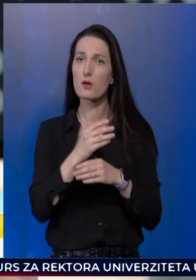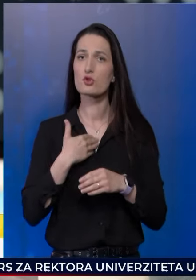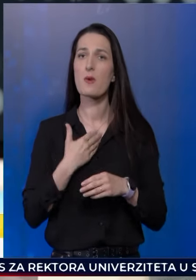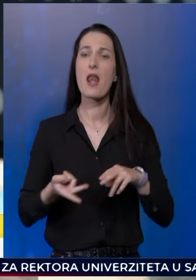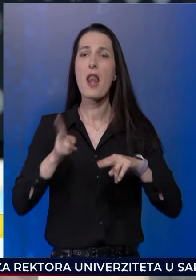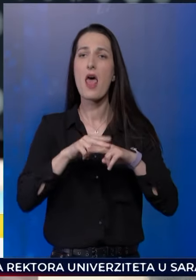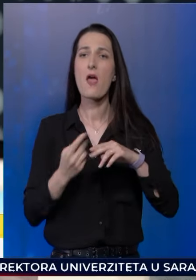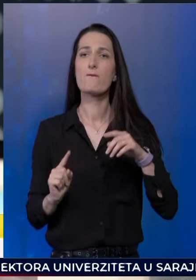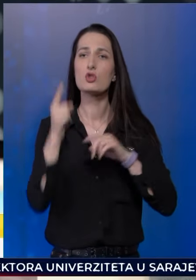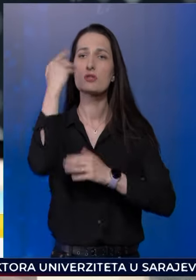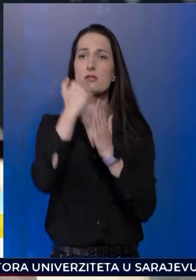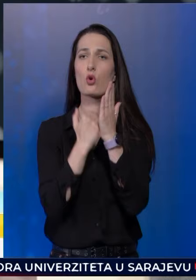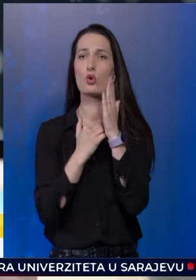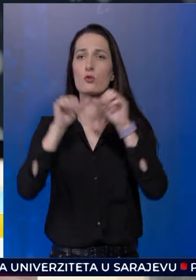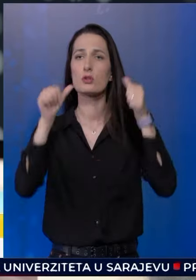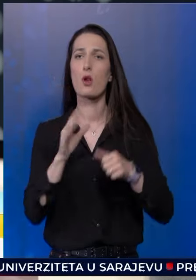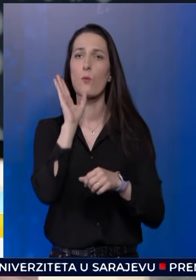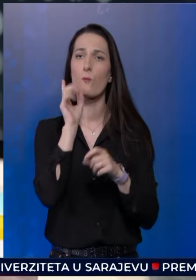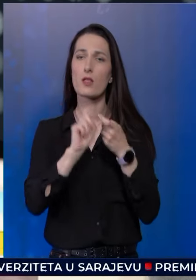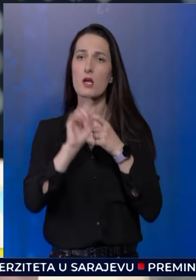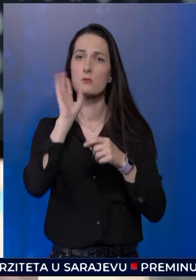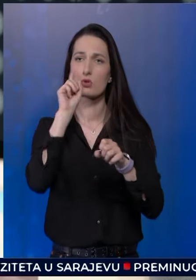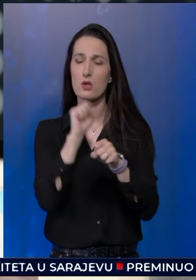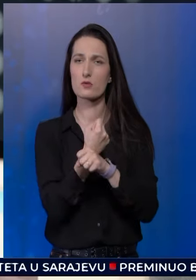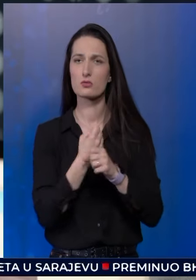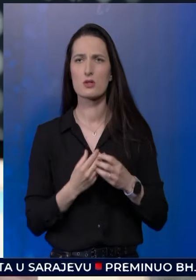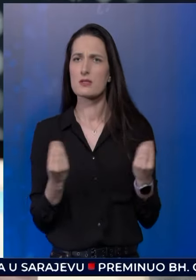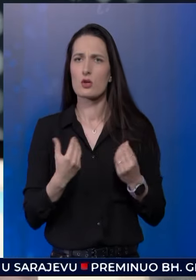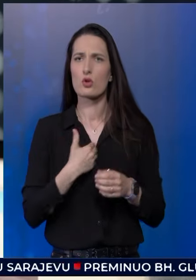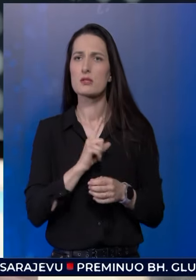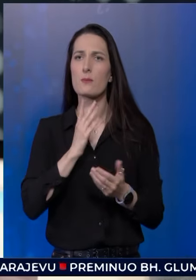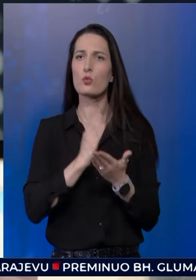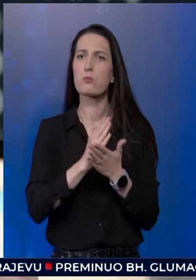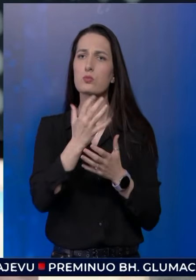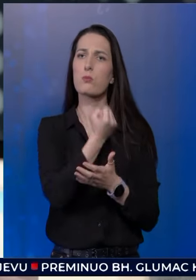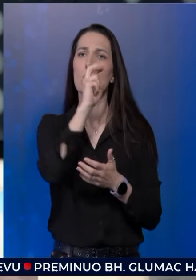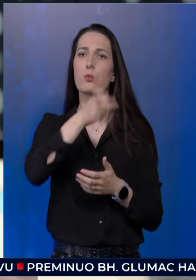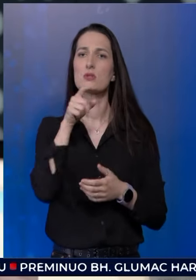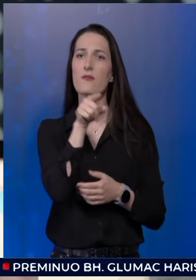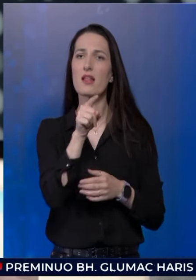zakonodavnog tijela u Federaciji Bosne i Hercegovine. Zašto